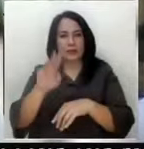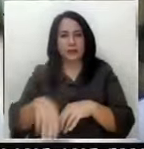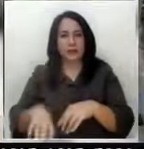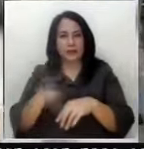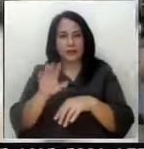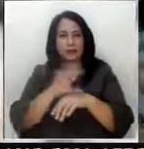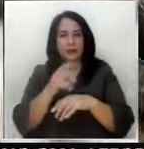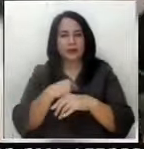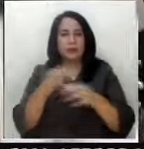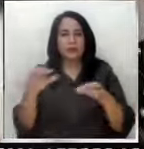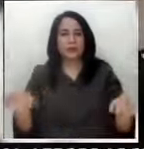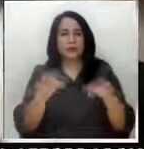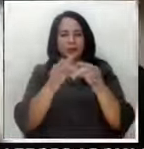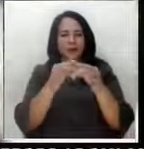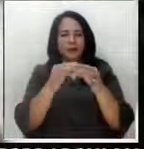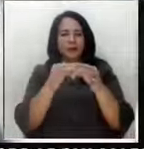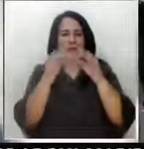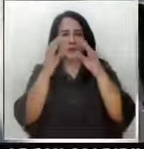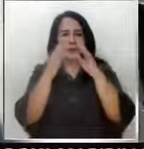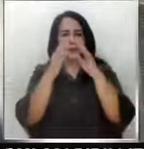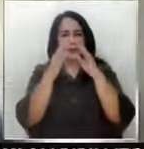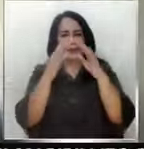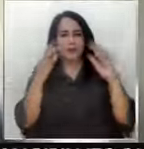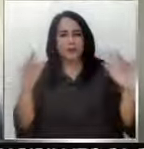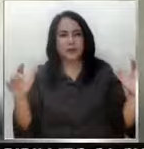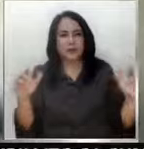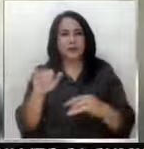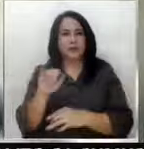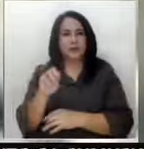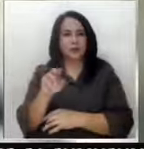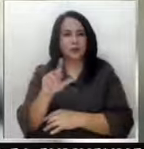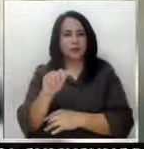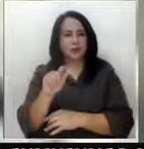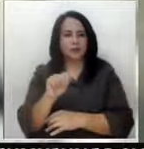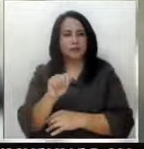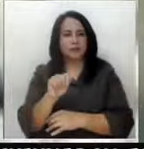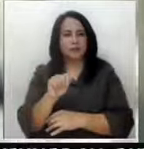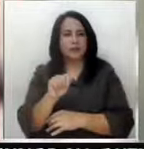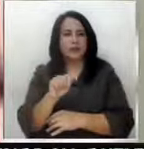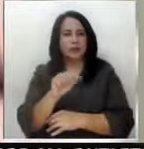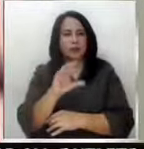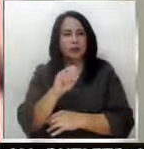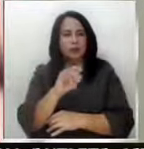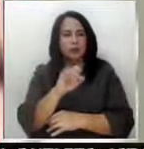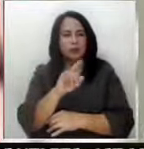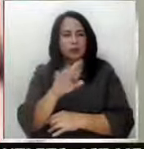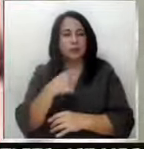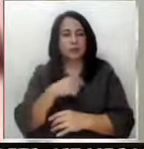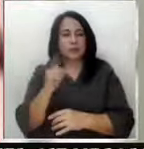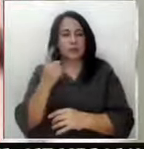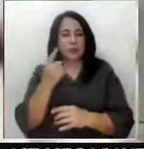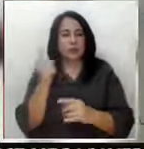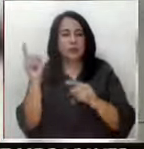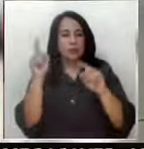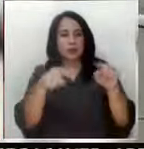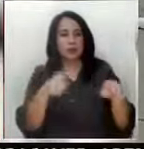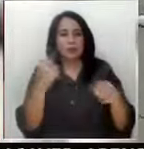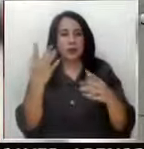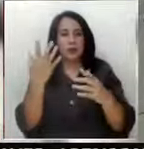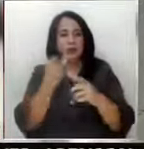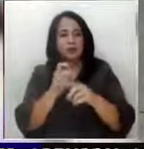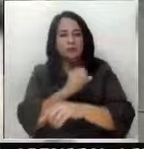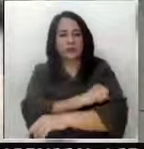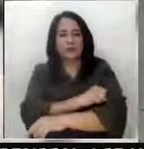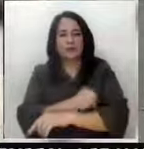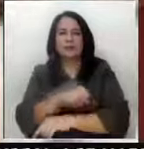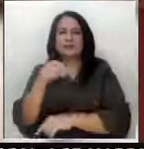sa Feast of the Immaculate Conception na tinempohan ni na Lola Elsa na galing pa ng Samar. Dito rin kami papasko. Ang